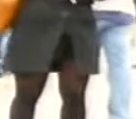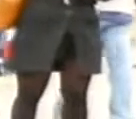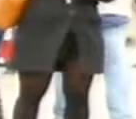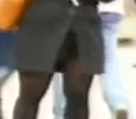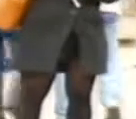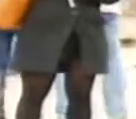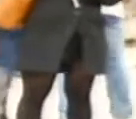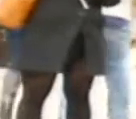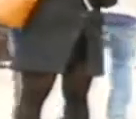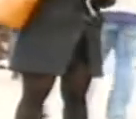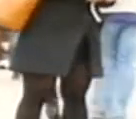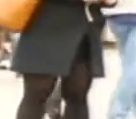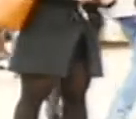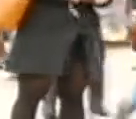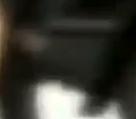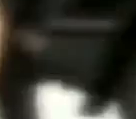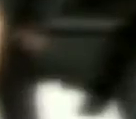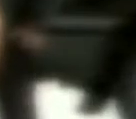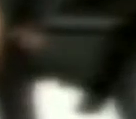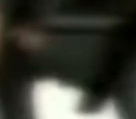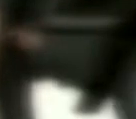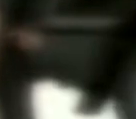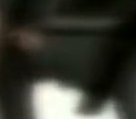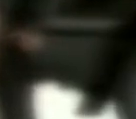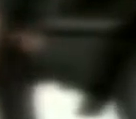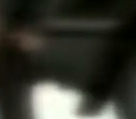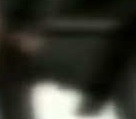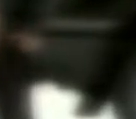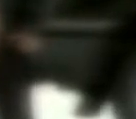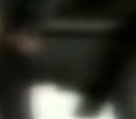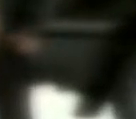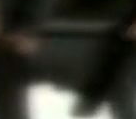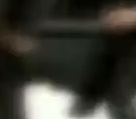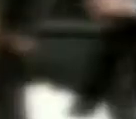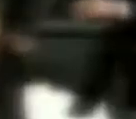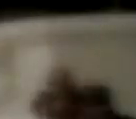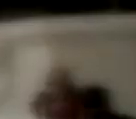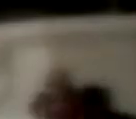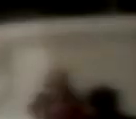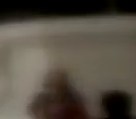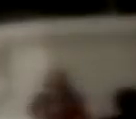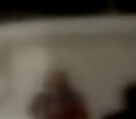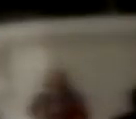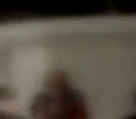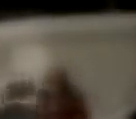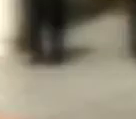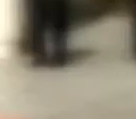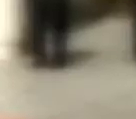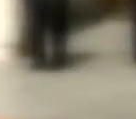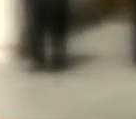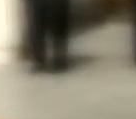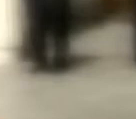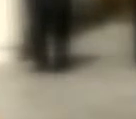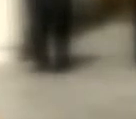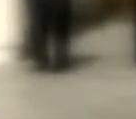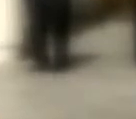และช่วงนี้ผมอยู่กับท่านนายกรัฐมนตรียิ่งลักษณ์ชินวัตรนะครับ เชิญร่วมแสดงความคิดเห็นในรายการรัฐบาลยิ่งลักษณ์พบประชาช